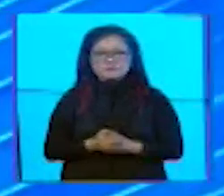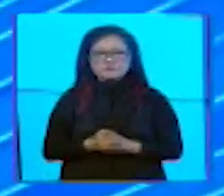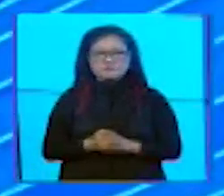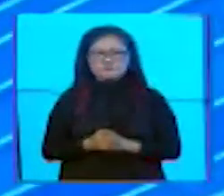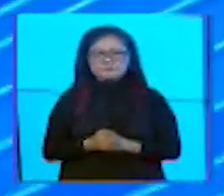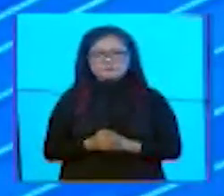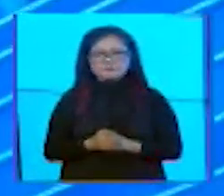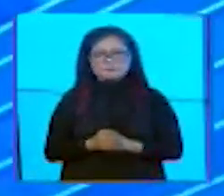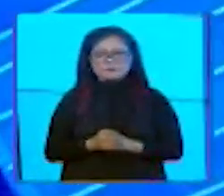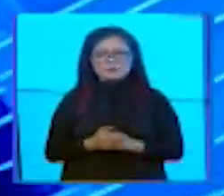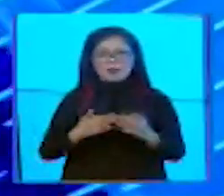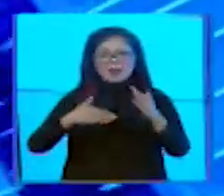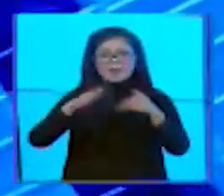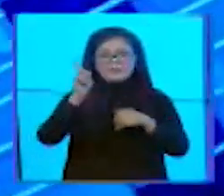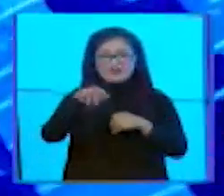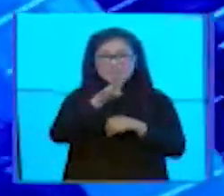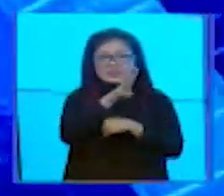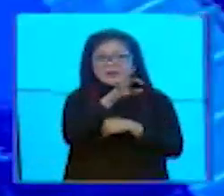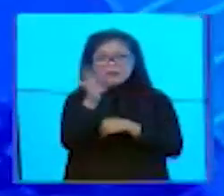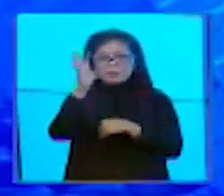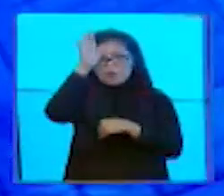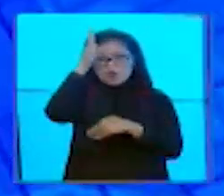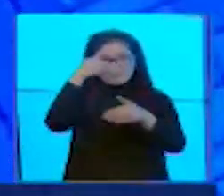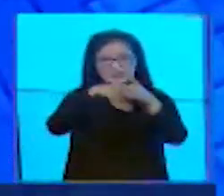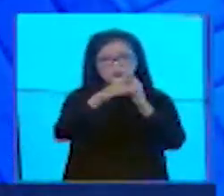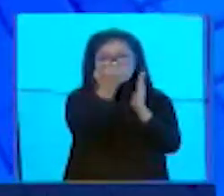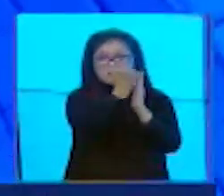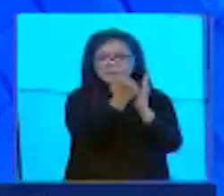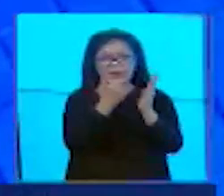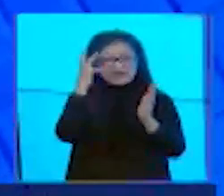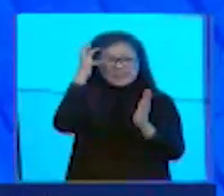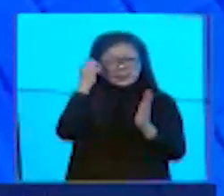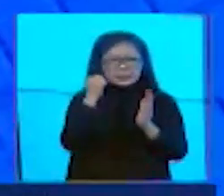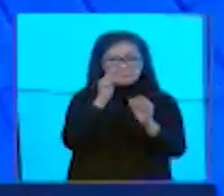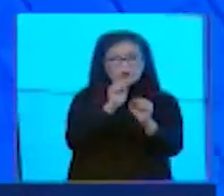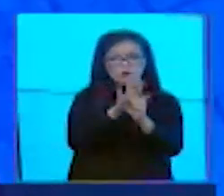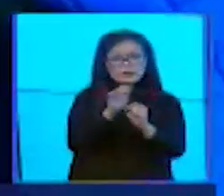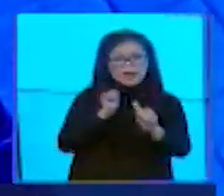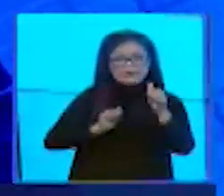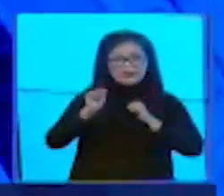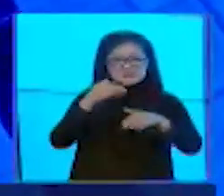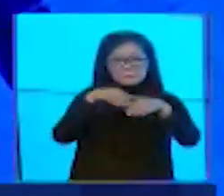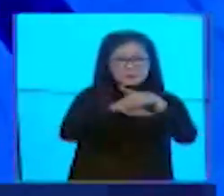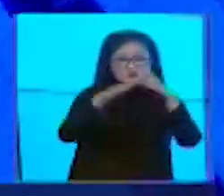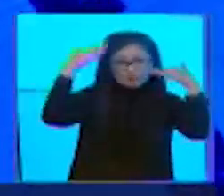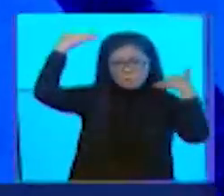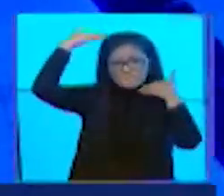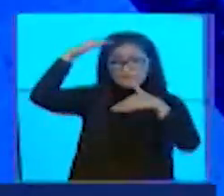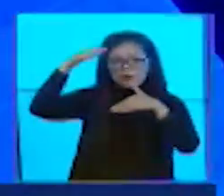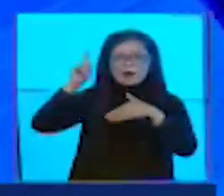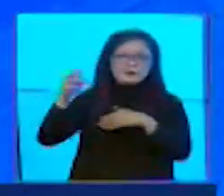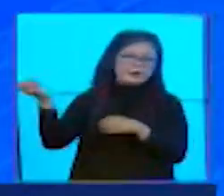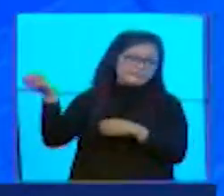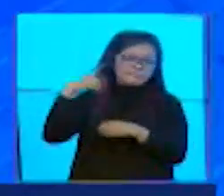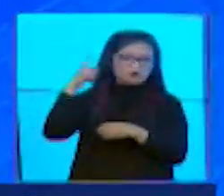Lebih dari 3.000 orang yang masuk kategori daftar hitam COVID-19 nekat beraktivitas termasuk masuk mal. Dan kita langsung bergabung